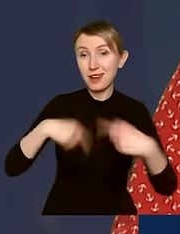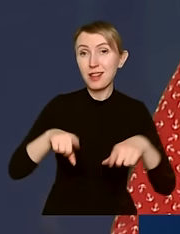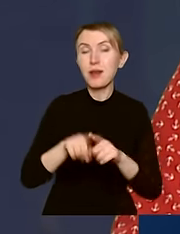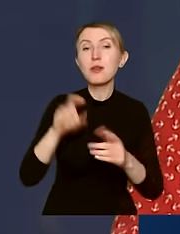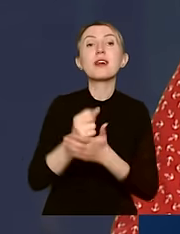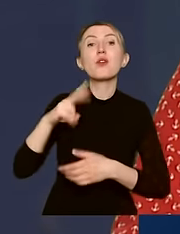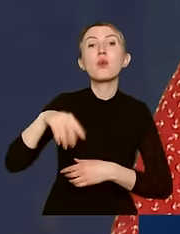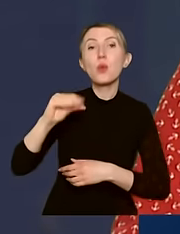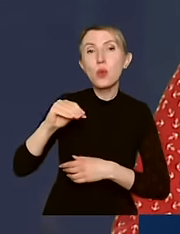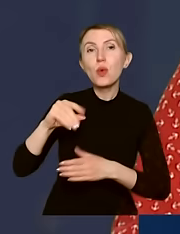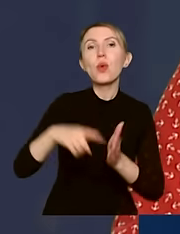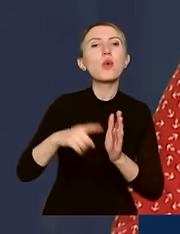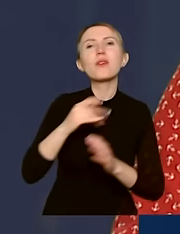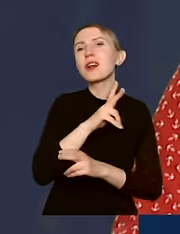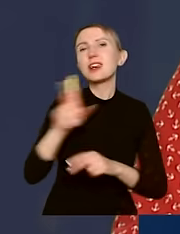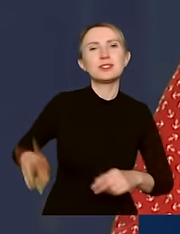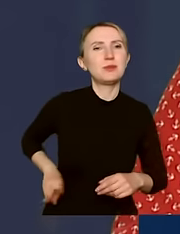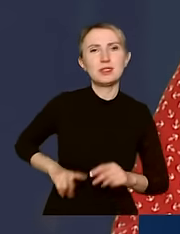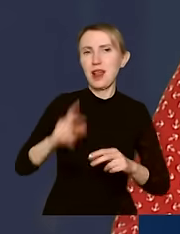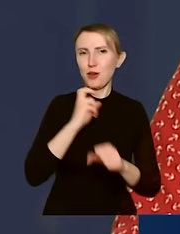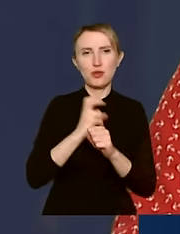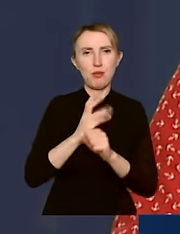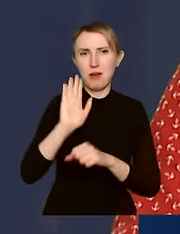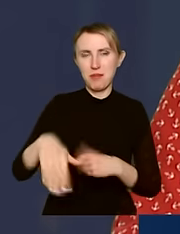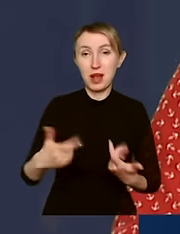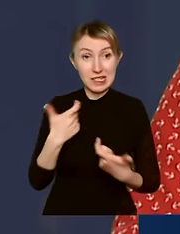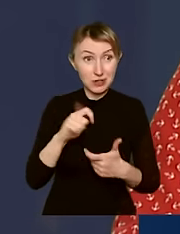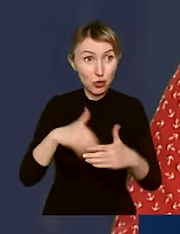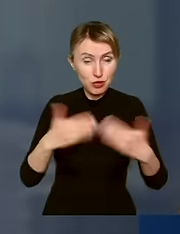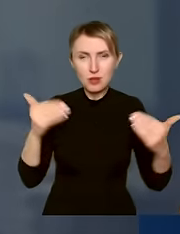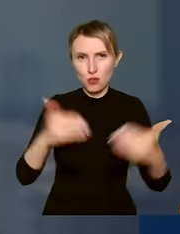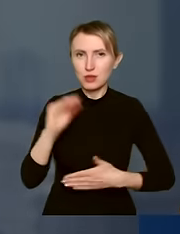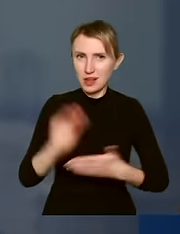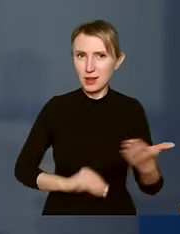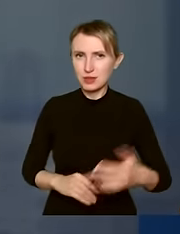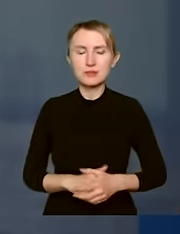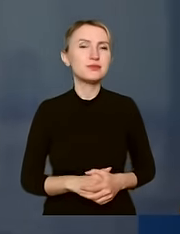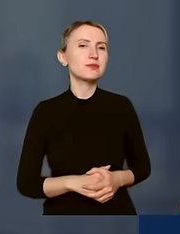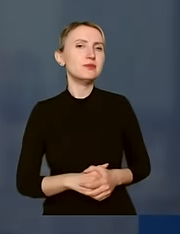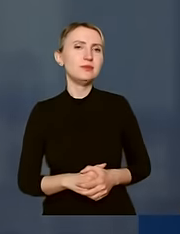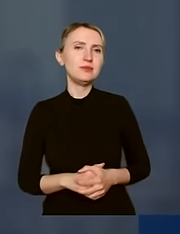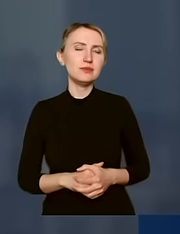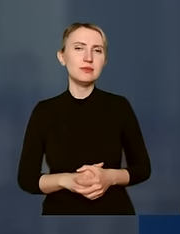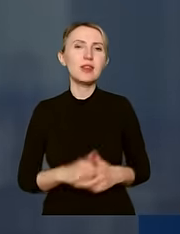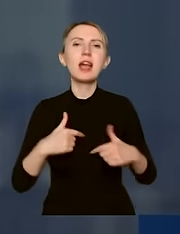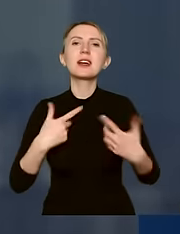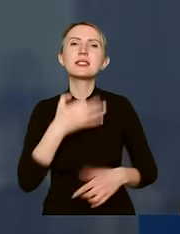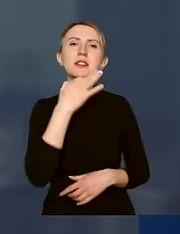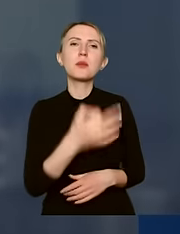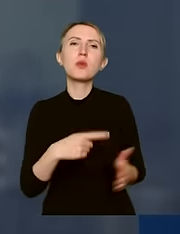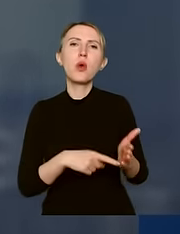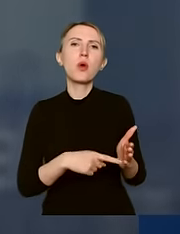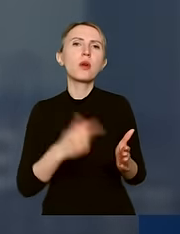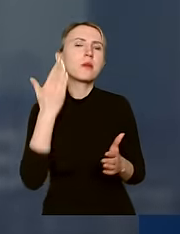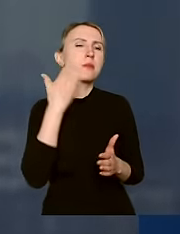Europejskiej, czyli coś, co się w każdym resorcie dzieje automatycznie. No przez 100 dni naprawdę można coś napisać. Dobrze, ale teraz ja chcę zapytać o takiej bardzo,